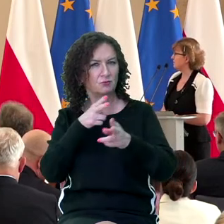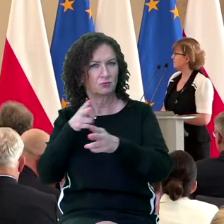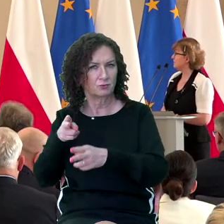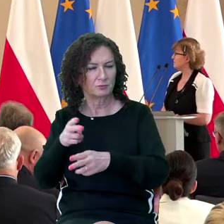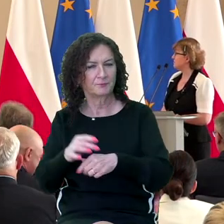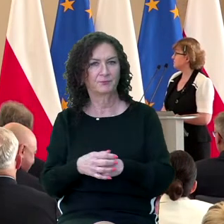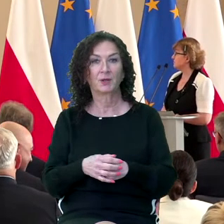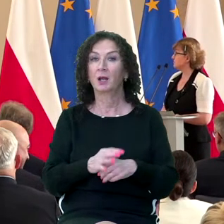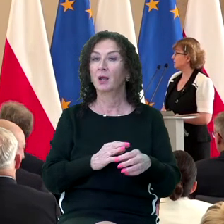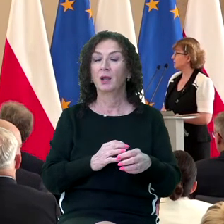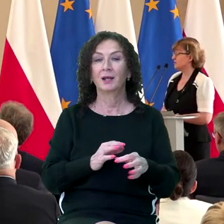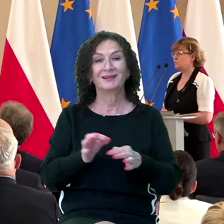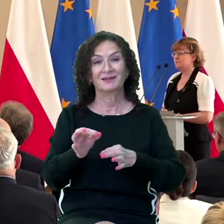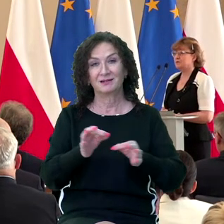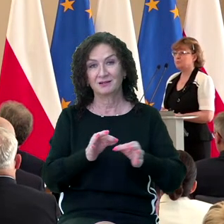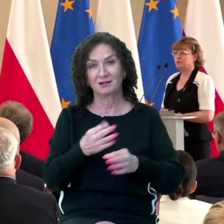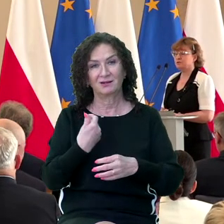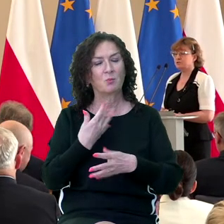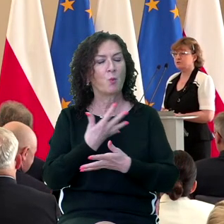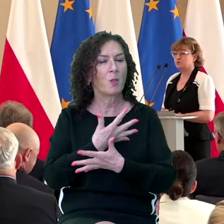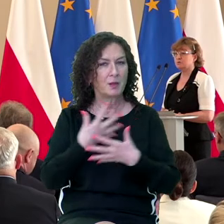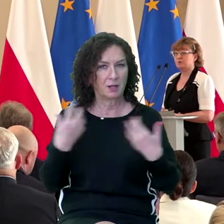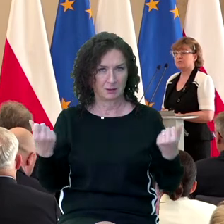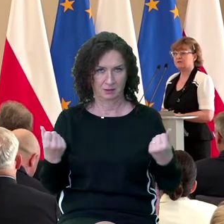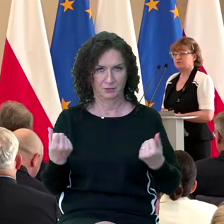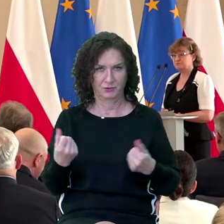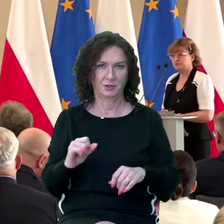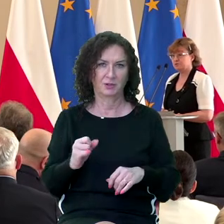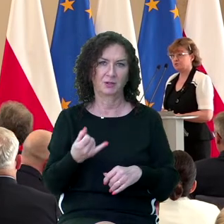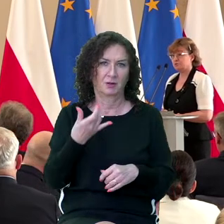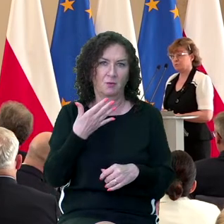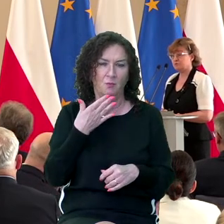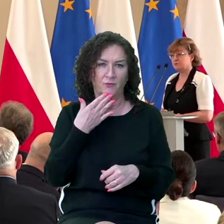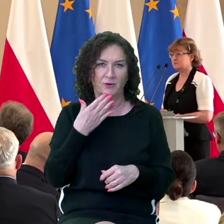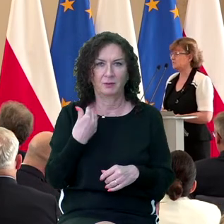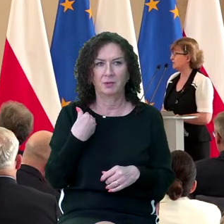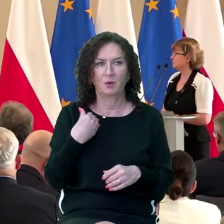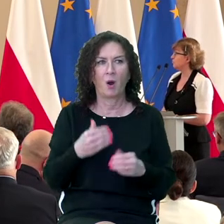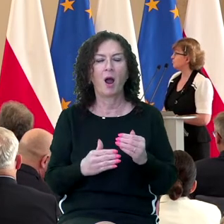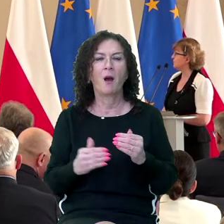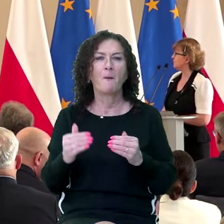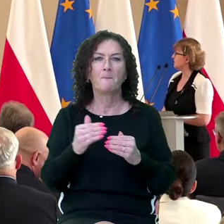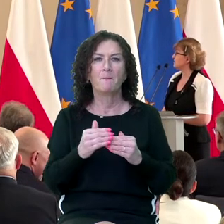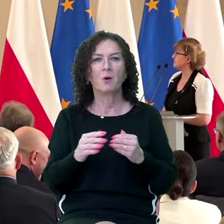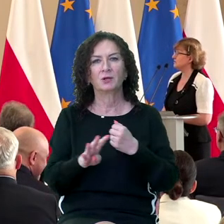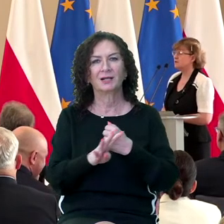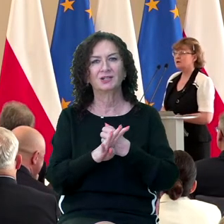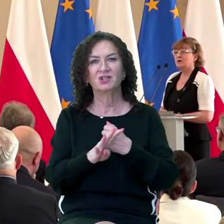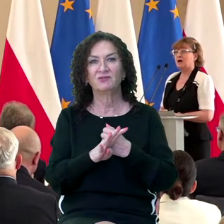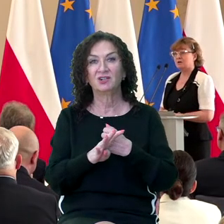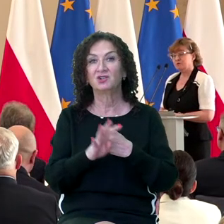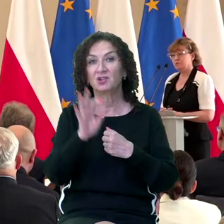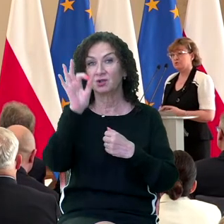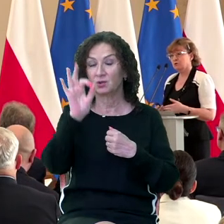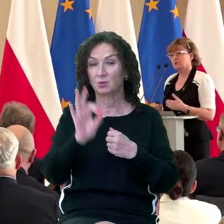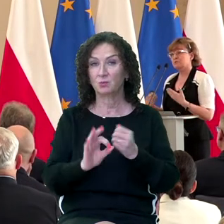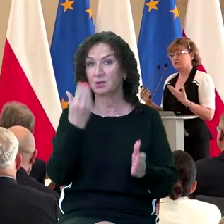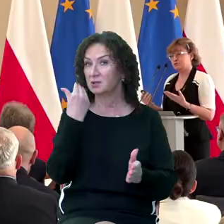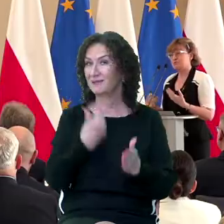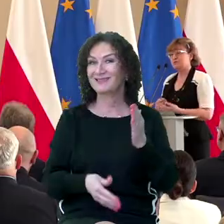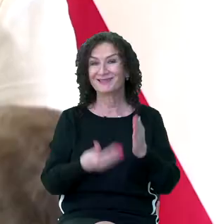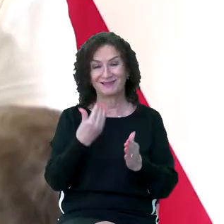i tak jak mówię, ponieśliśmy ponad 90% strat w dokumentacji, a mimo to